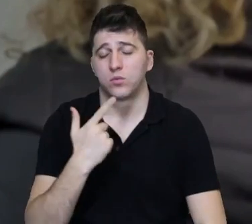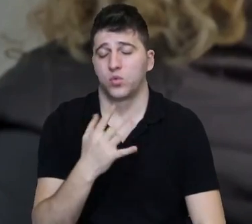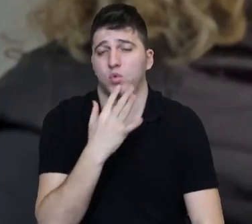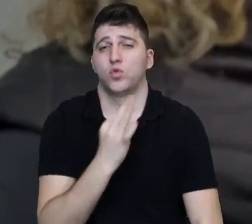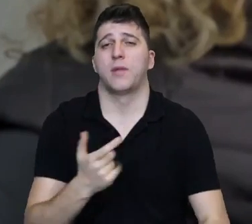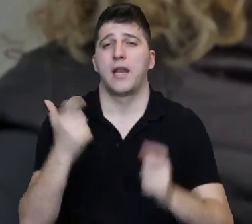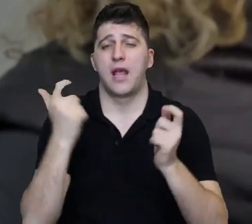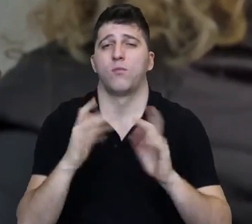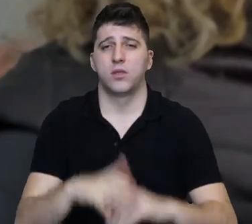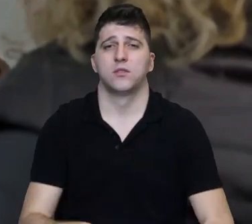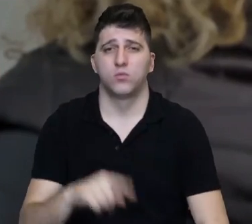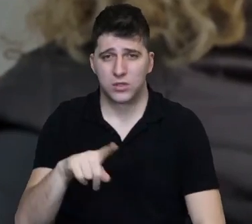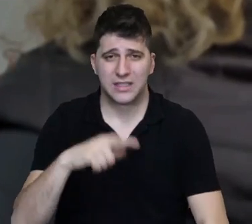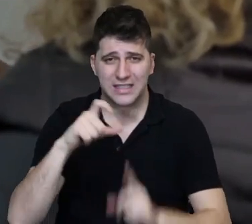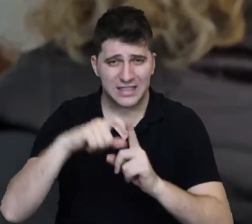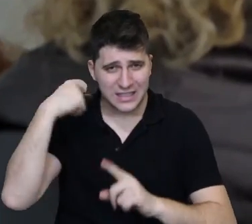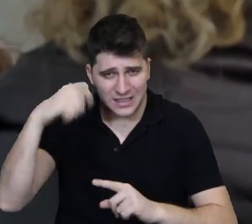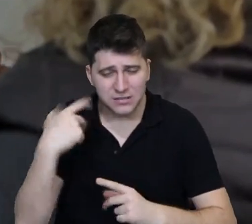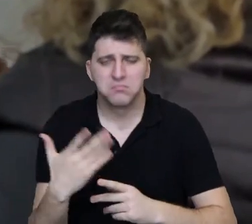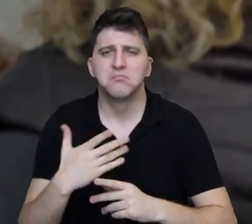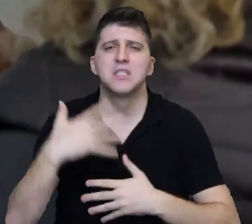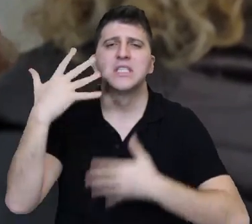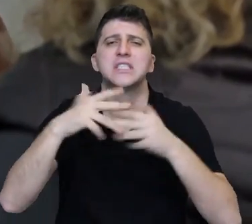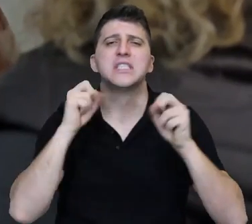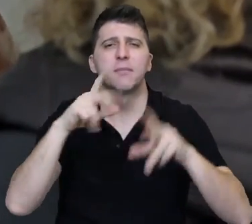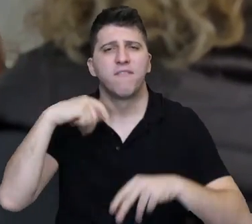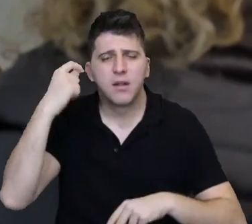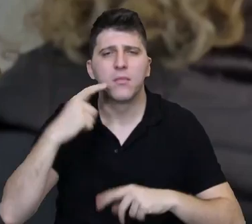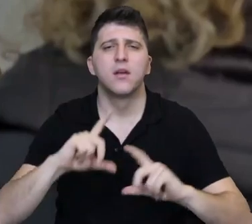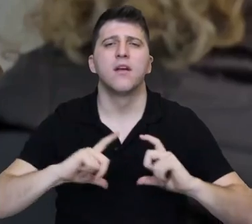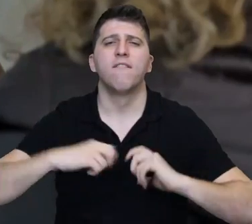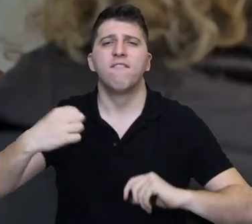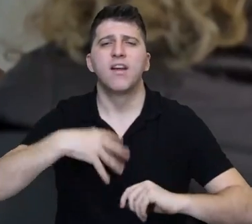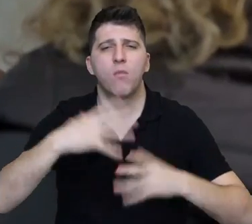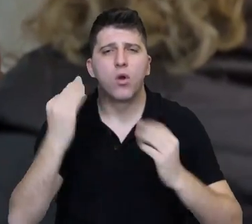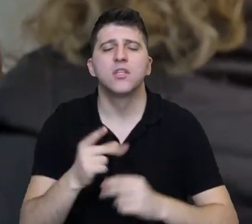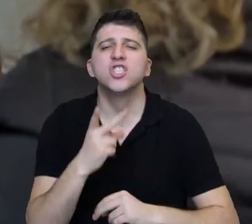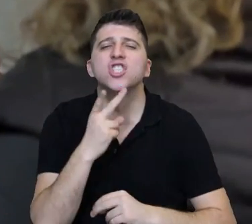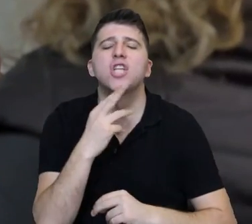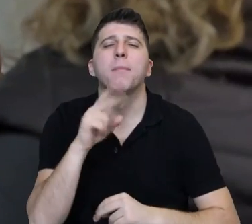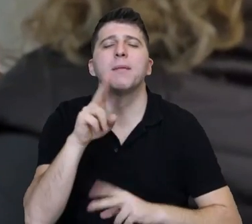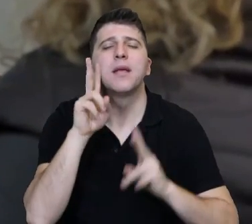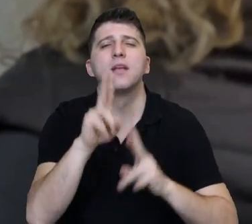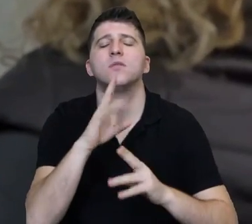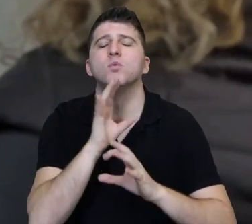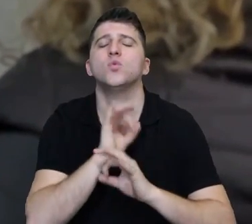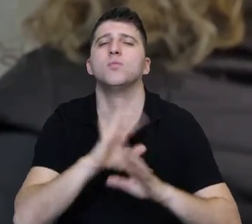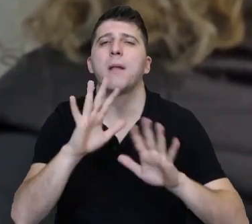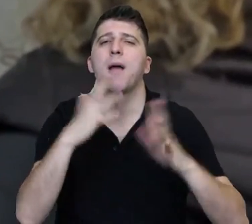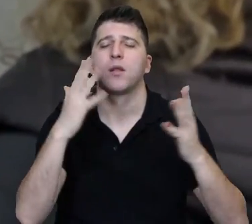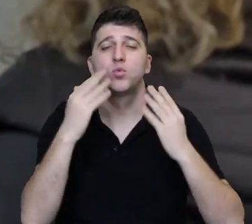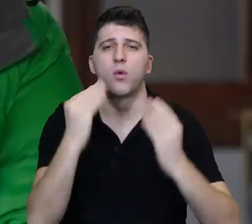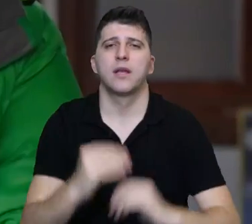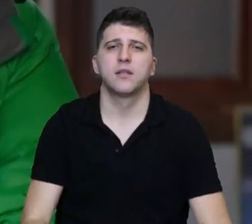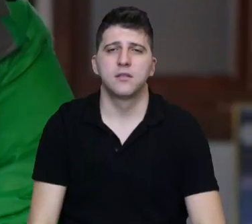kadar acayip bir yerdesin. Burada dizi filmi çek, sinema filmi çek, röntgen filmi çek. Cam gibi görüntü alırsın ya. Çok güzel, çok iyi, çok